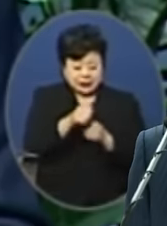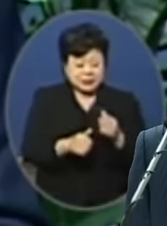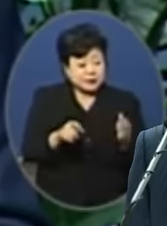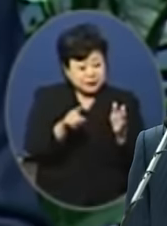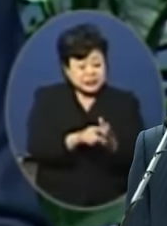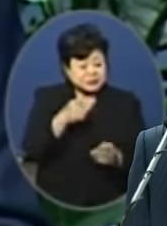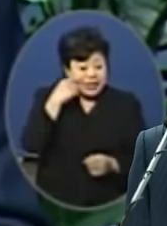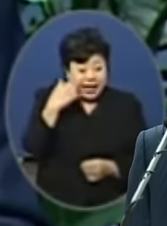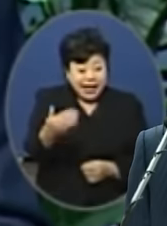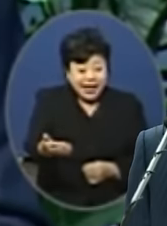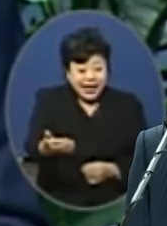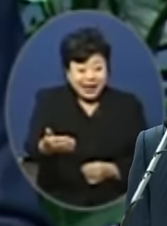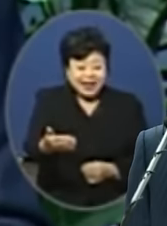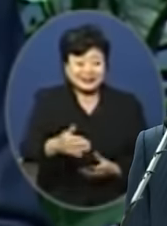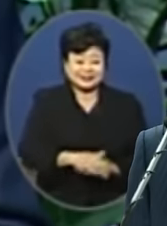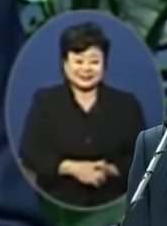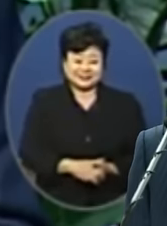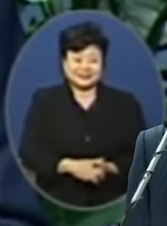하나님을 믿지요?